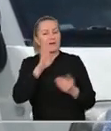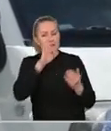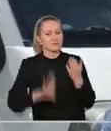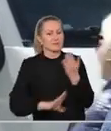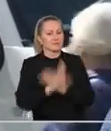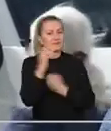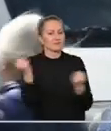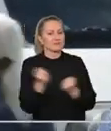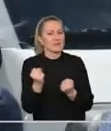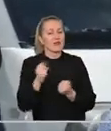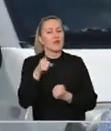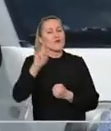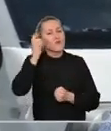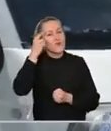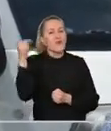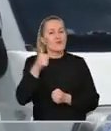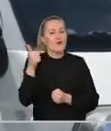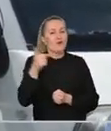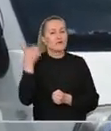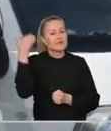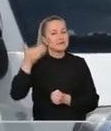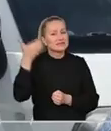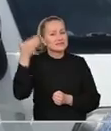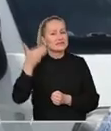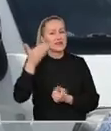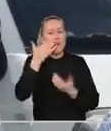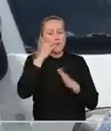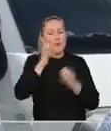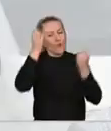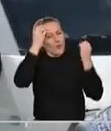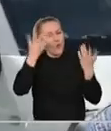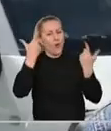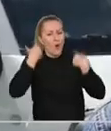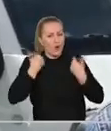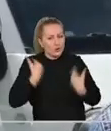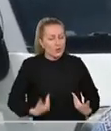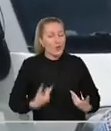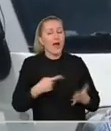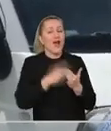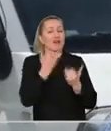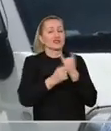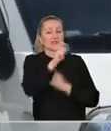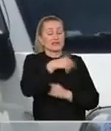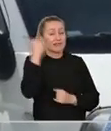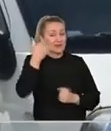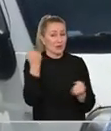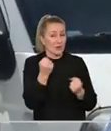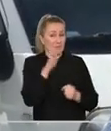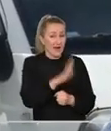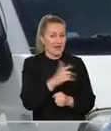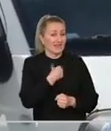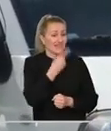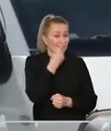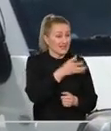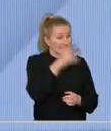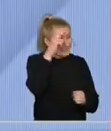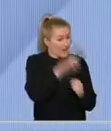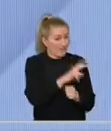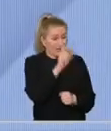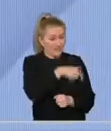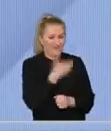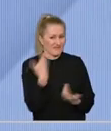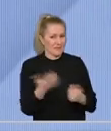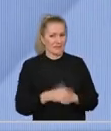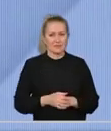publiczne, szczególnie powinien wyrażać, cechować się kulturą osobistą, a osoba, która w ten sposób się wyraża we mnie, nie wzbudza zaufania.